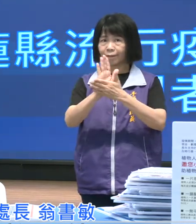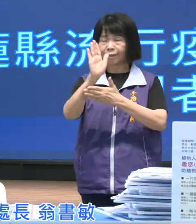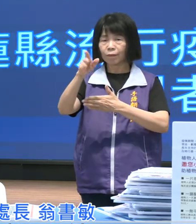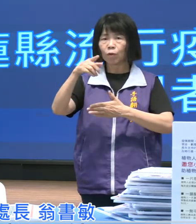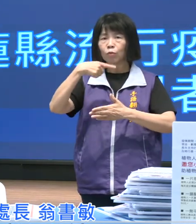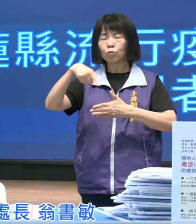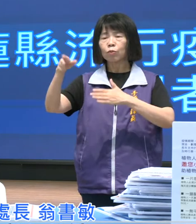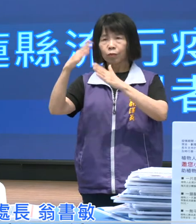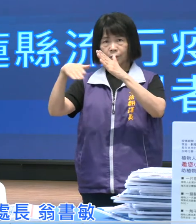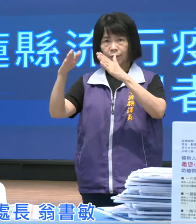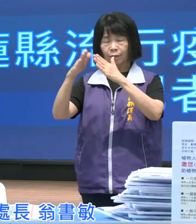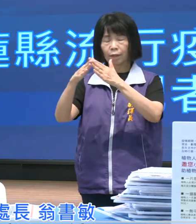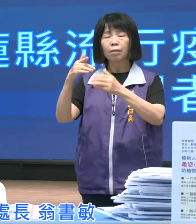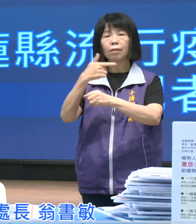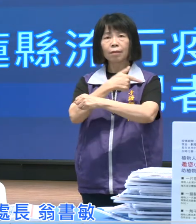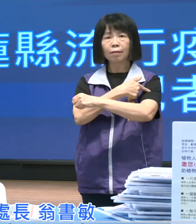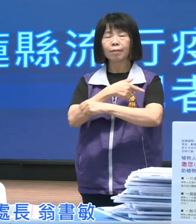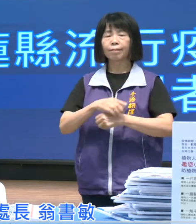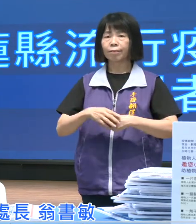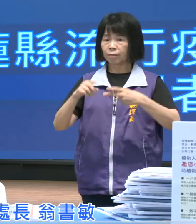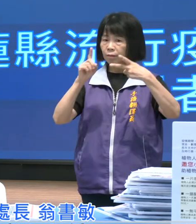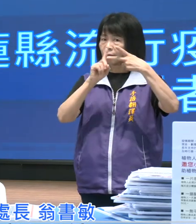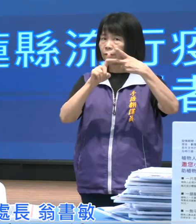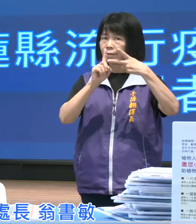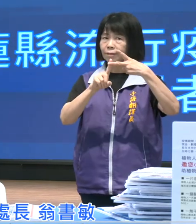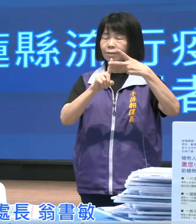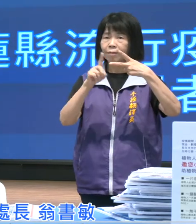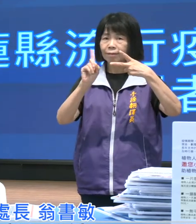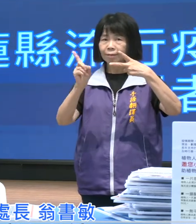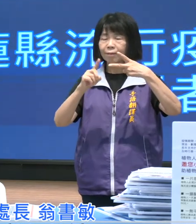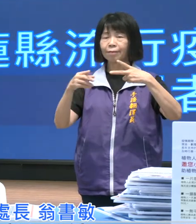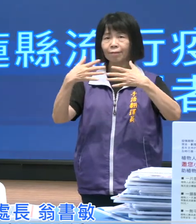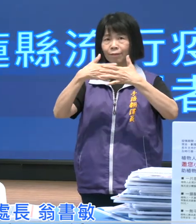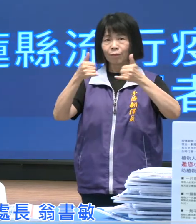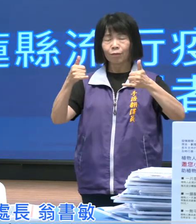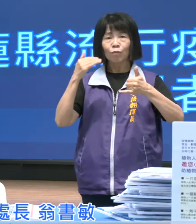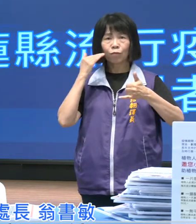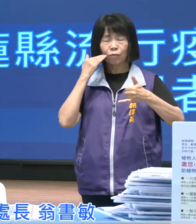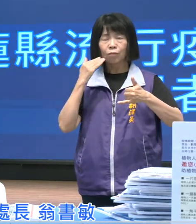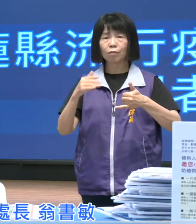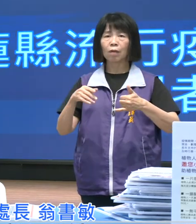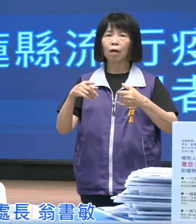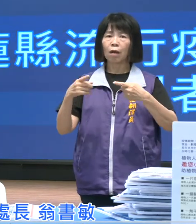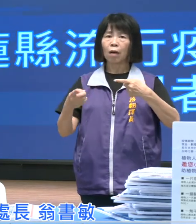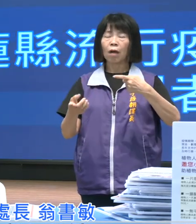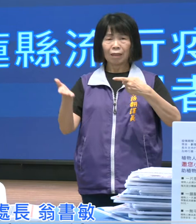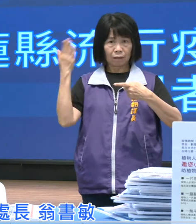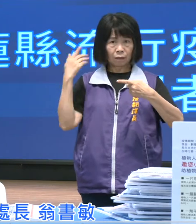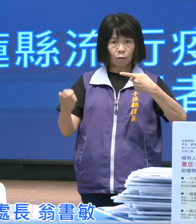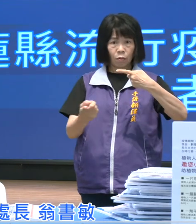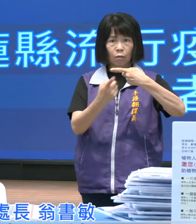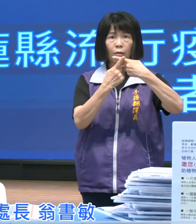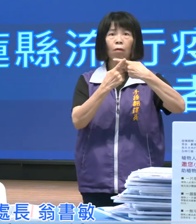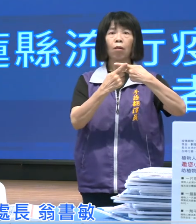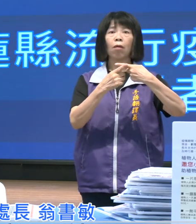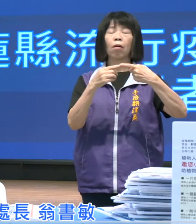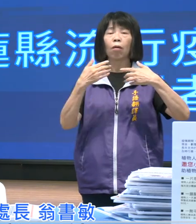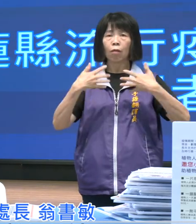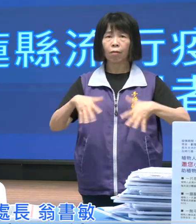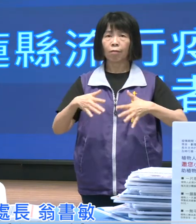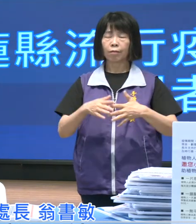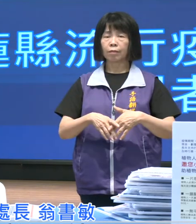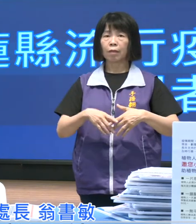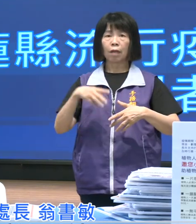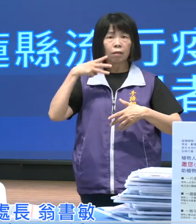去接种疫苗。还有第二个提醒呢，就是孩子如果曾经确诊了，那要记得在确诊之